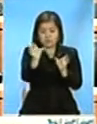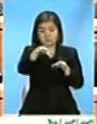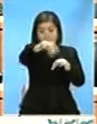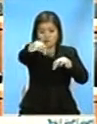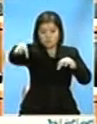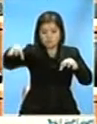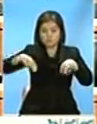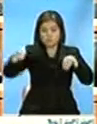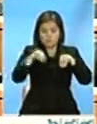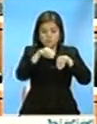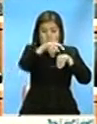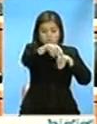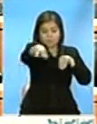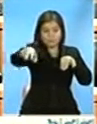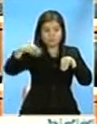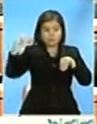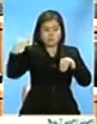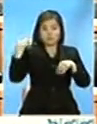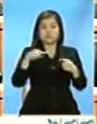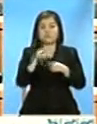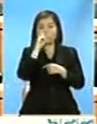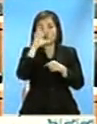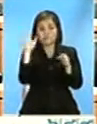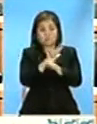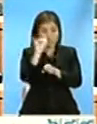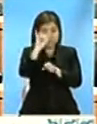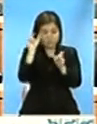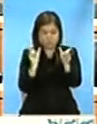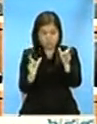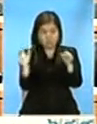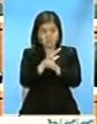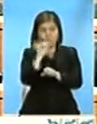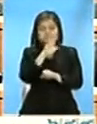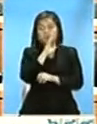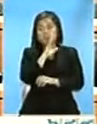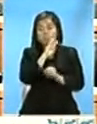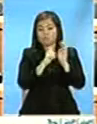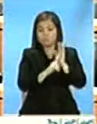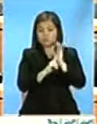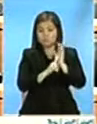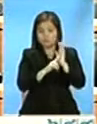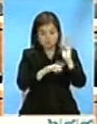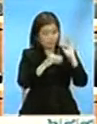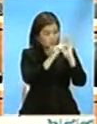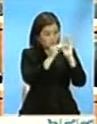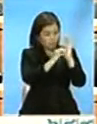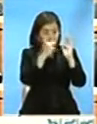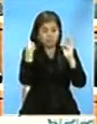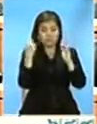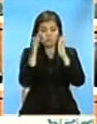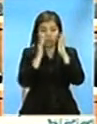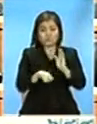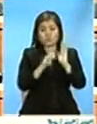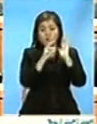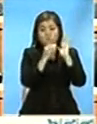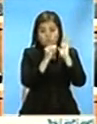ในแต่ละเขตใกล้เคียงกันครับนี่ไงครับที่ท่านคิดไม่ครบครับสมมุตินะครับจังหวัดกรุงเทพมีส.ส.